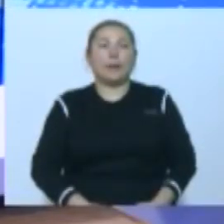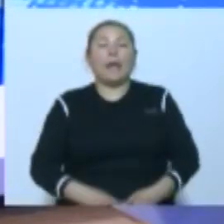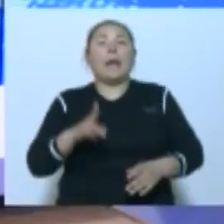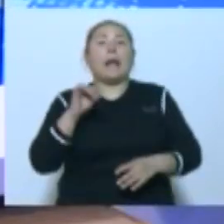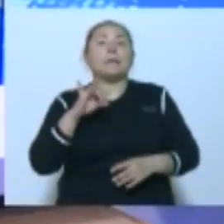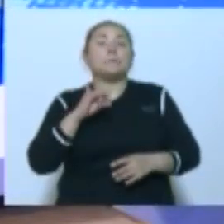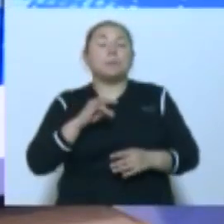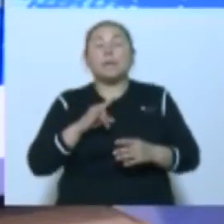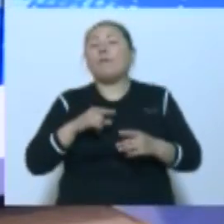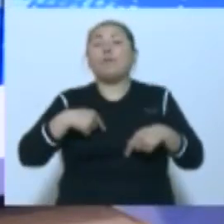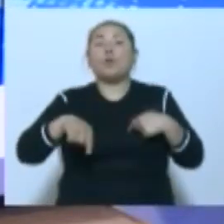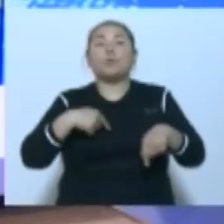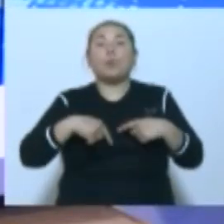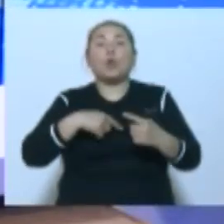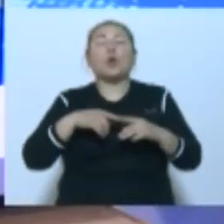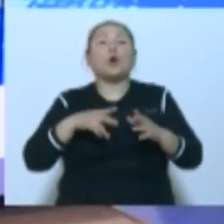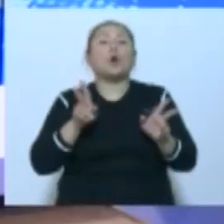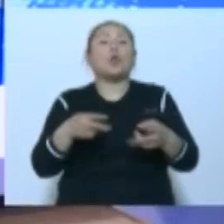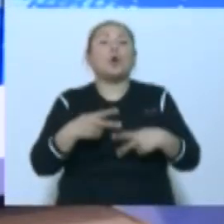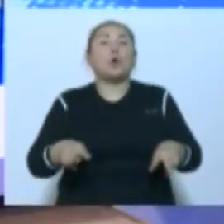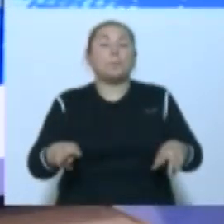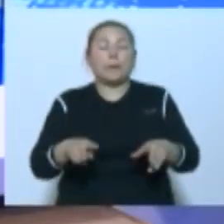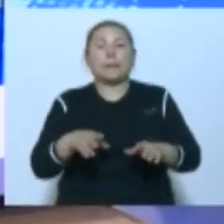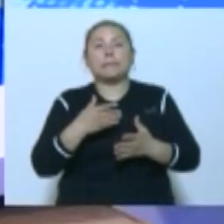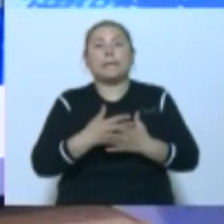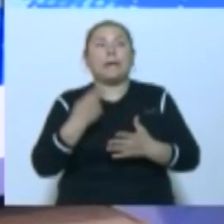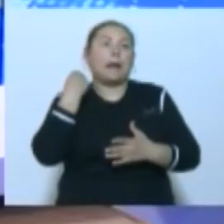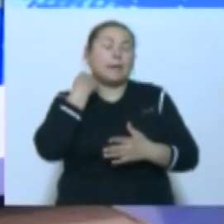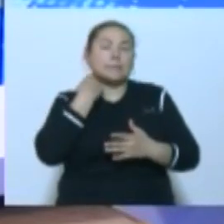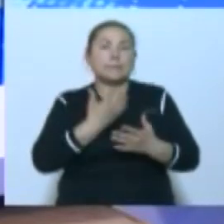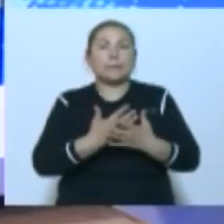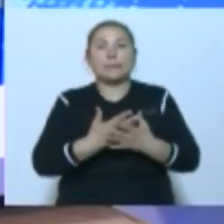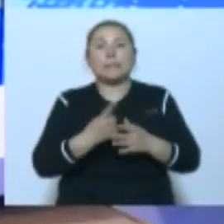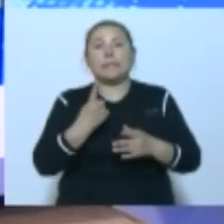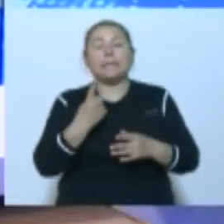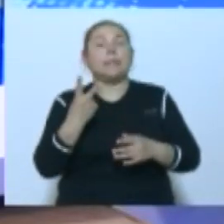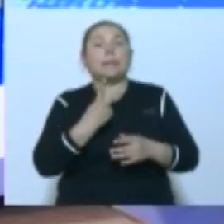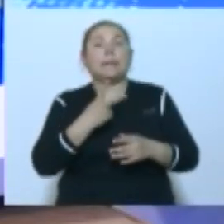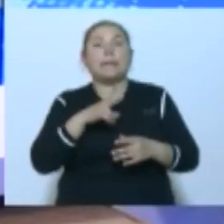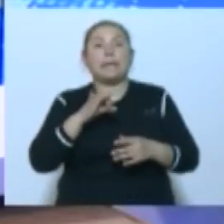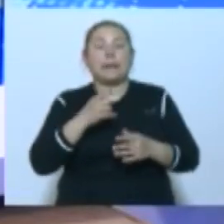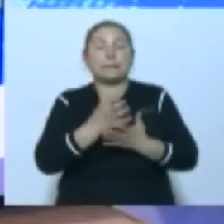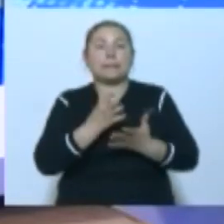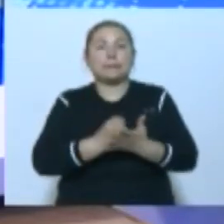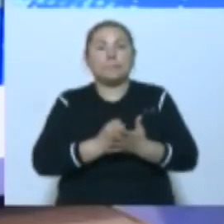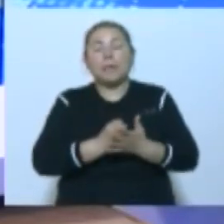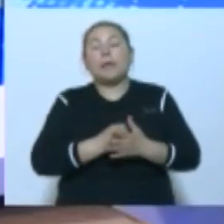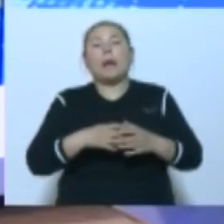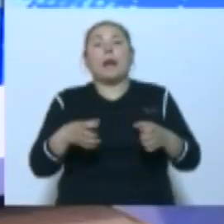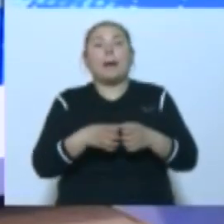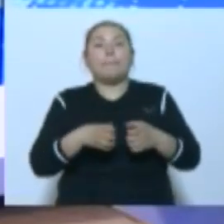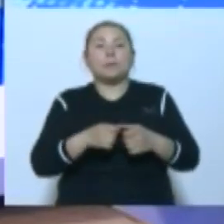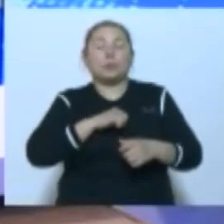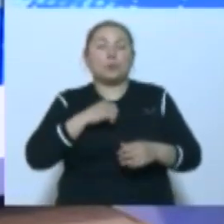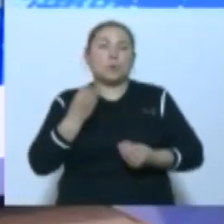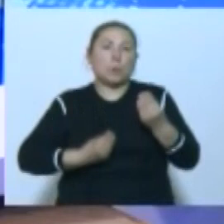Каспий футбол клубы өткен маусымды миллиард қарызбен аяқтады. Салдарынан клуб Премьер лигадағы орнын сақтап қала алмады. Ал команда сәуірде өз